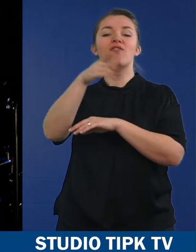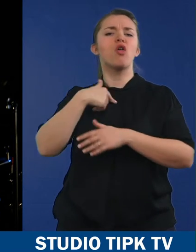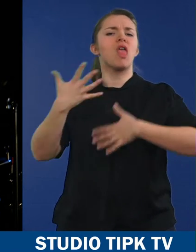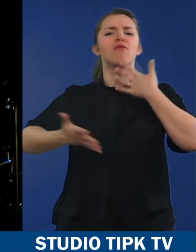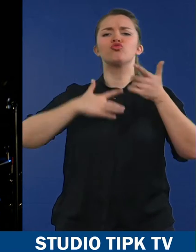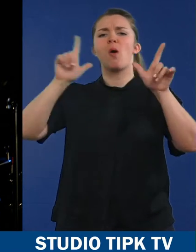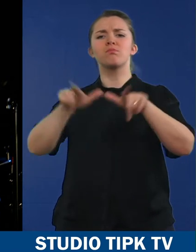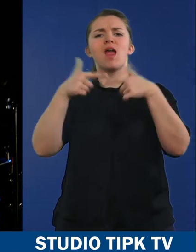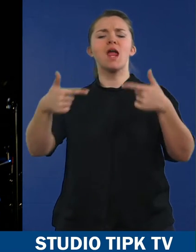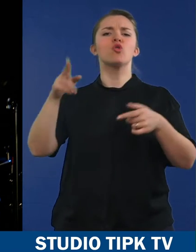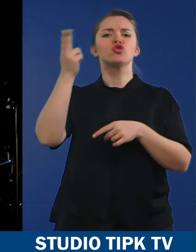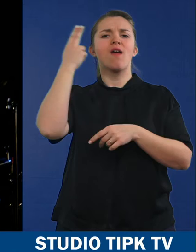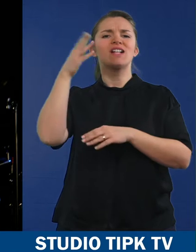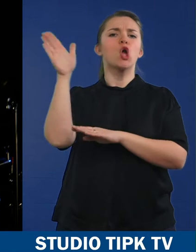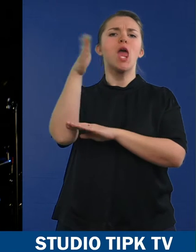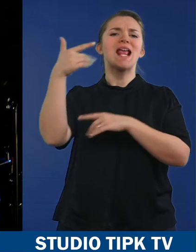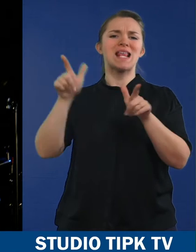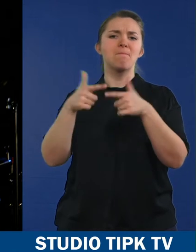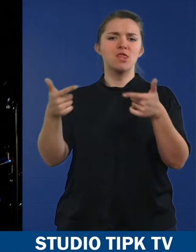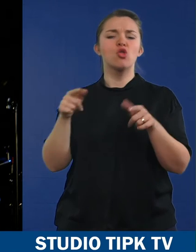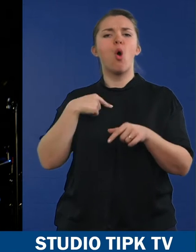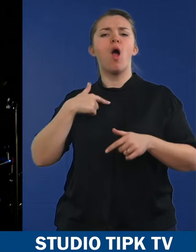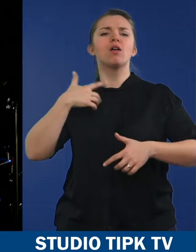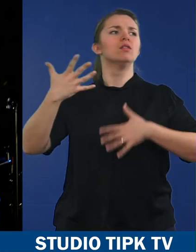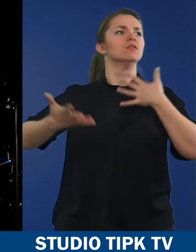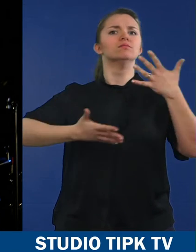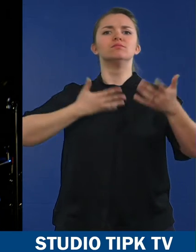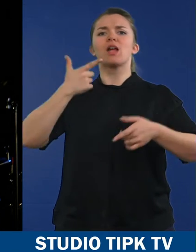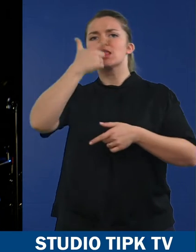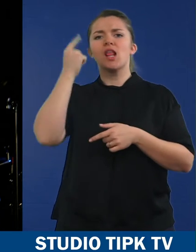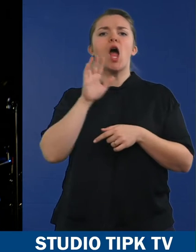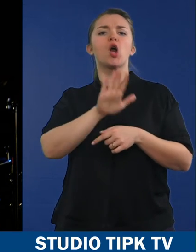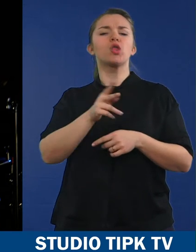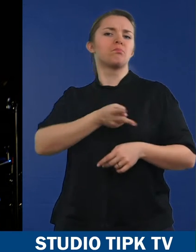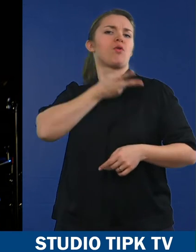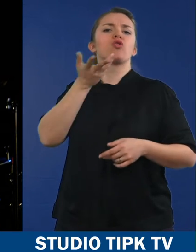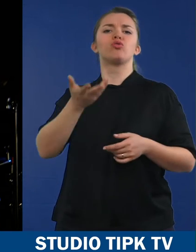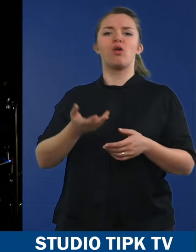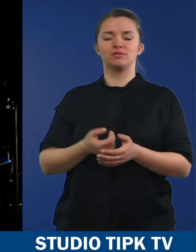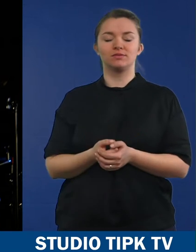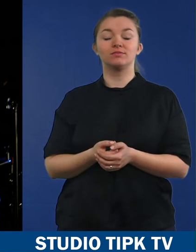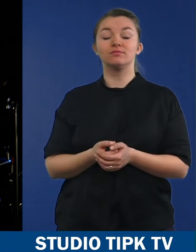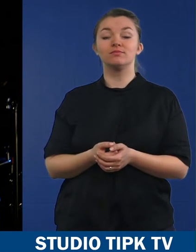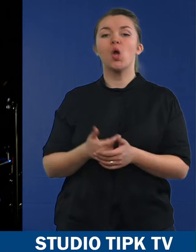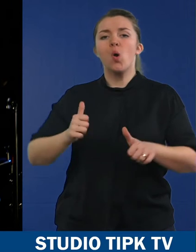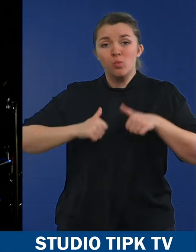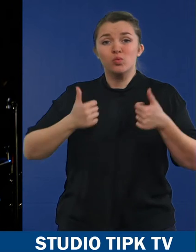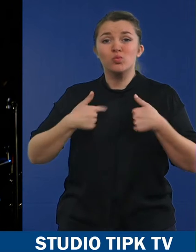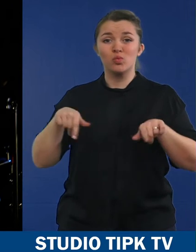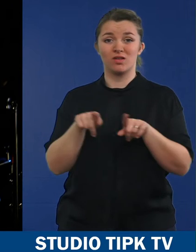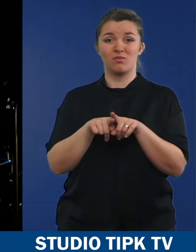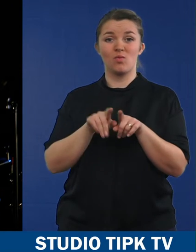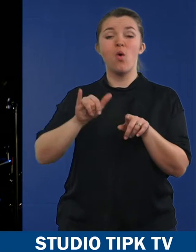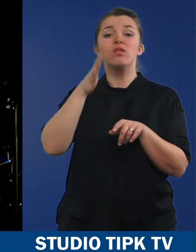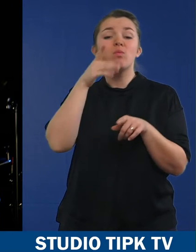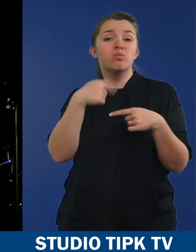navdušeno prepevamo slovensko himno ter prekipevamo od narodnega ponosa. Potrudimo se,